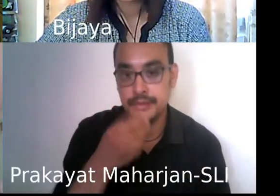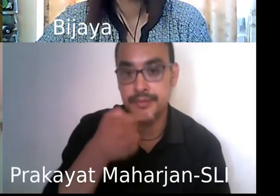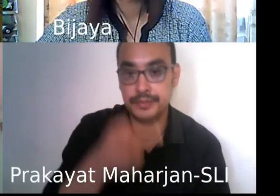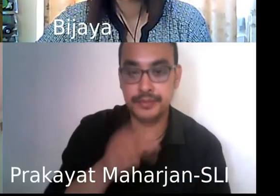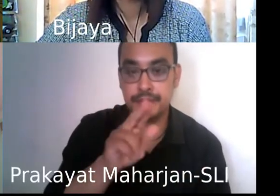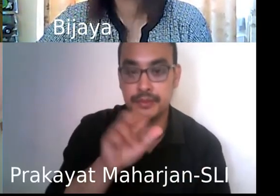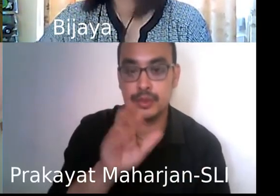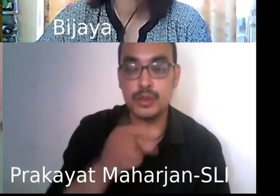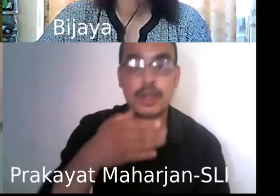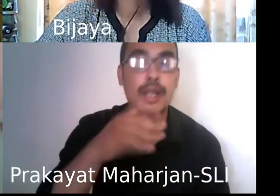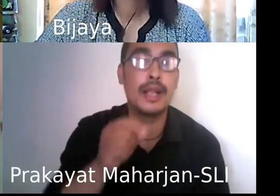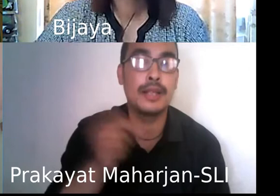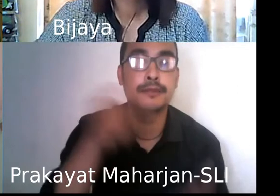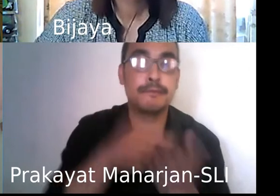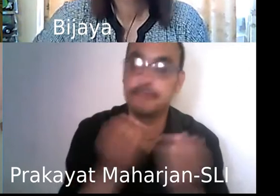चाहन्छु।